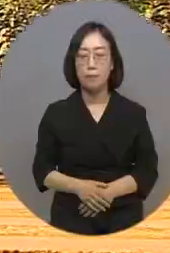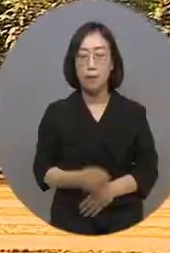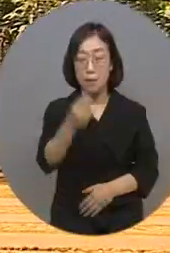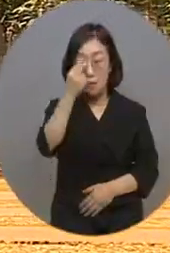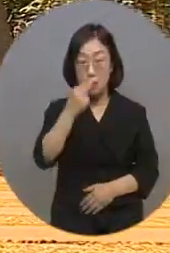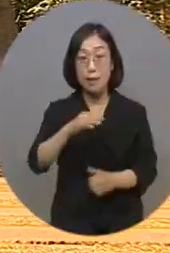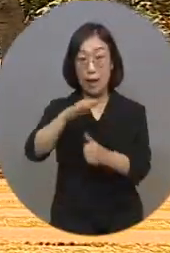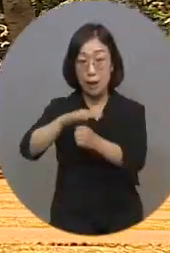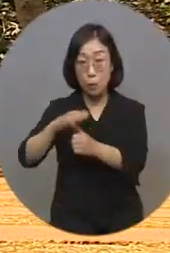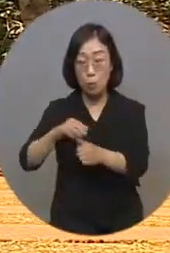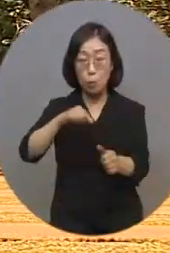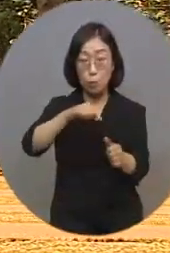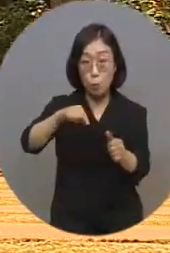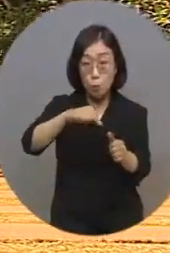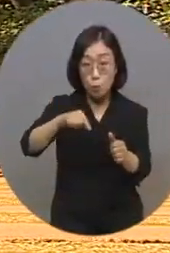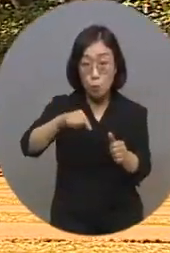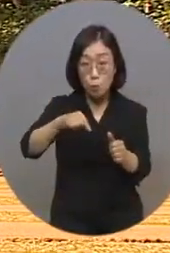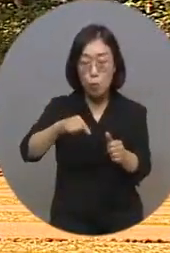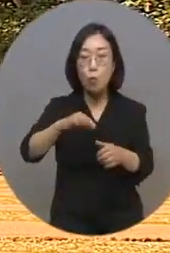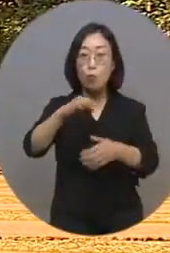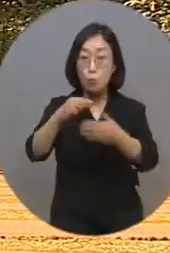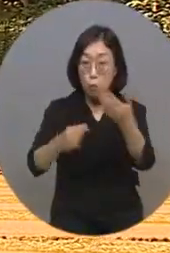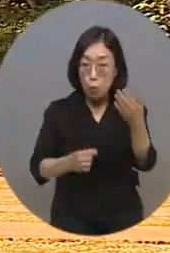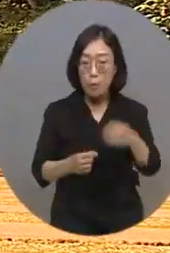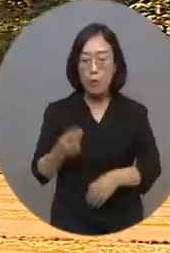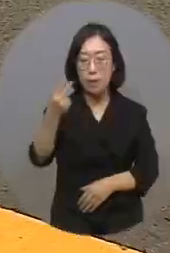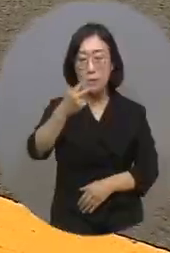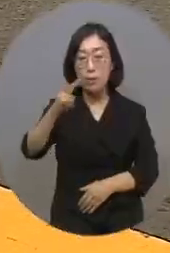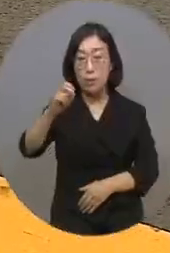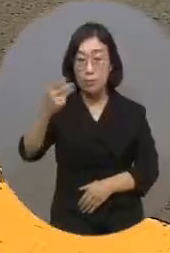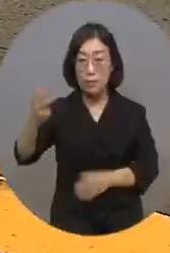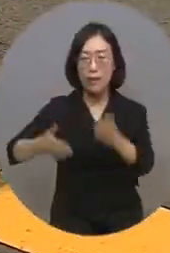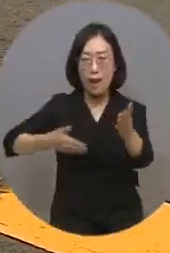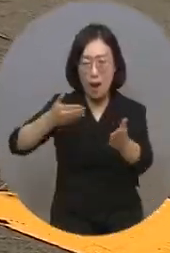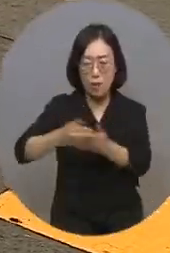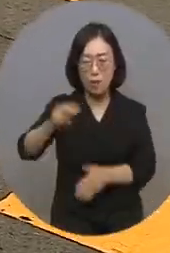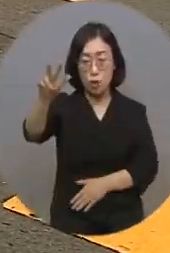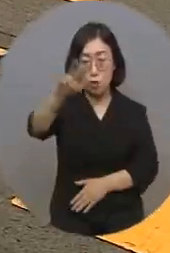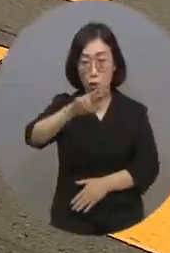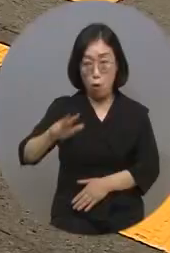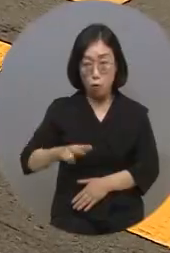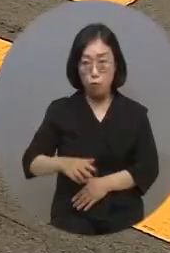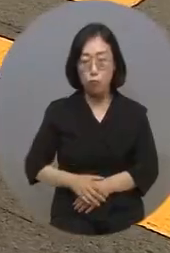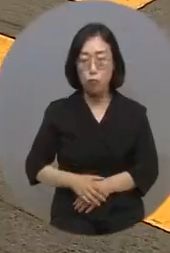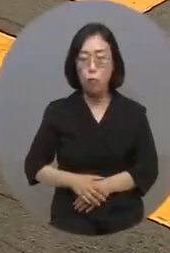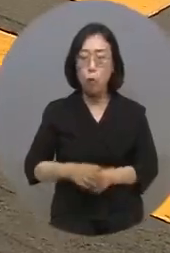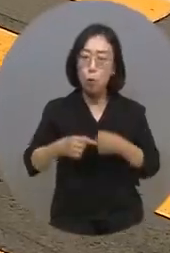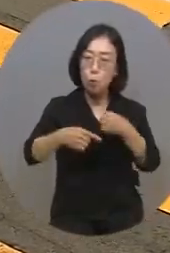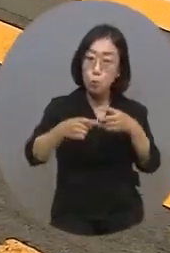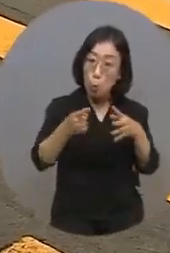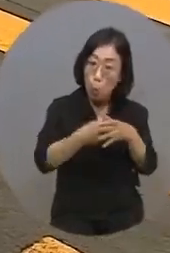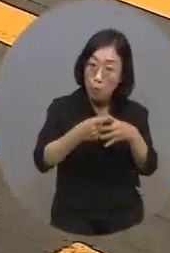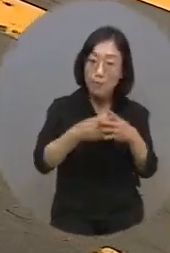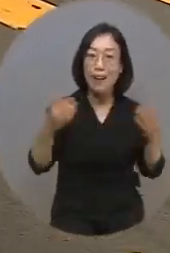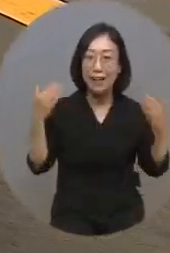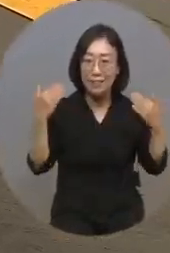시각장애 아동 보행 교육 프로젝트는 2027년까지 전국 시각장애 초등아동과 부모